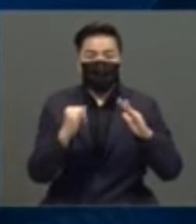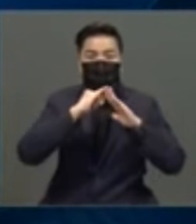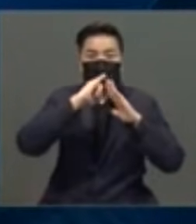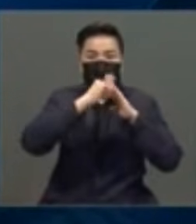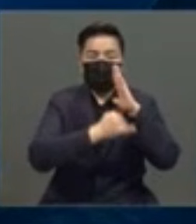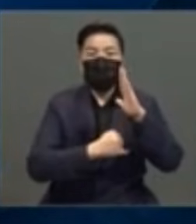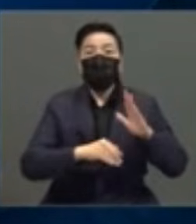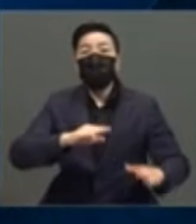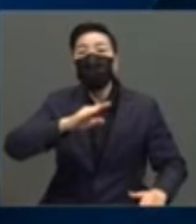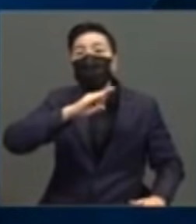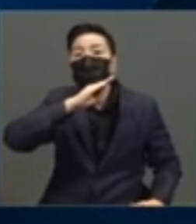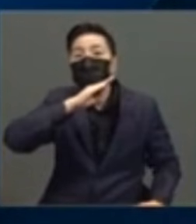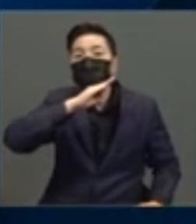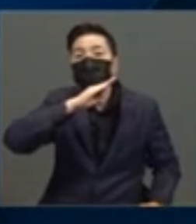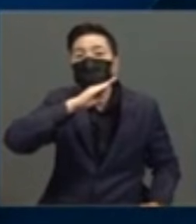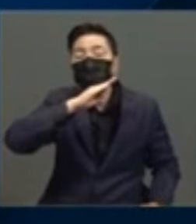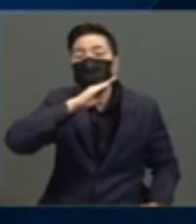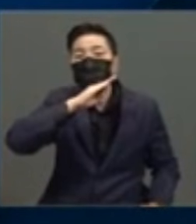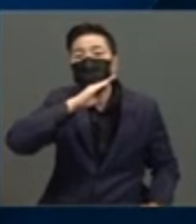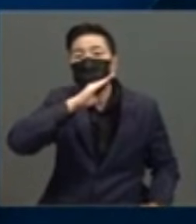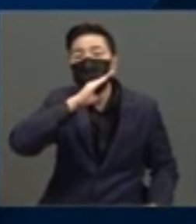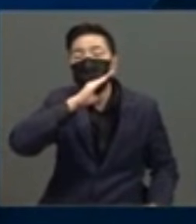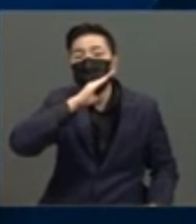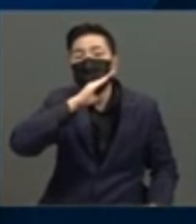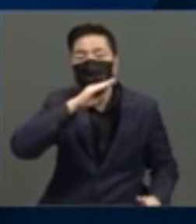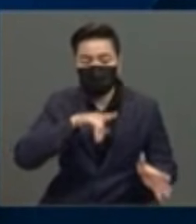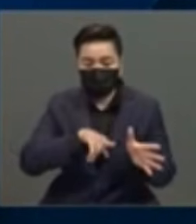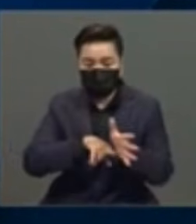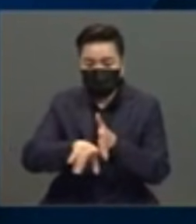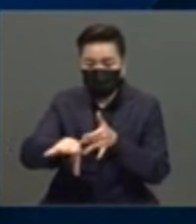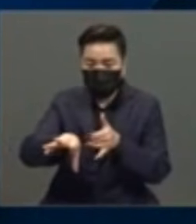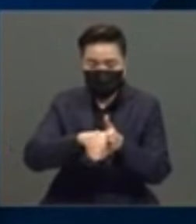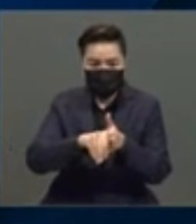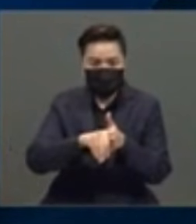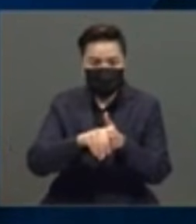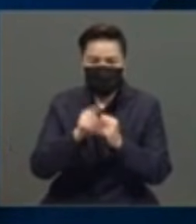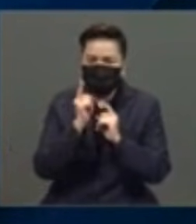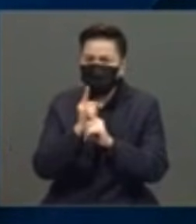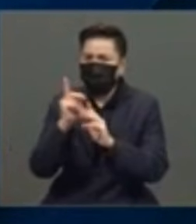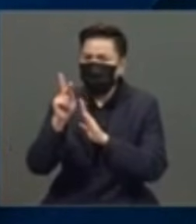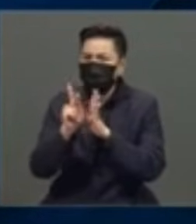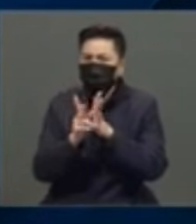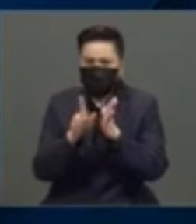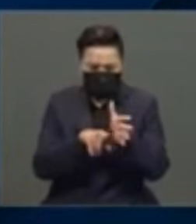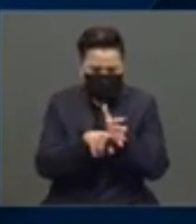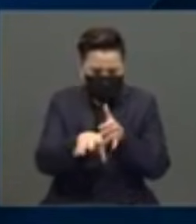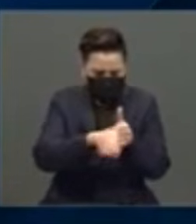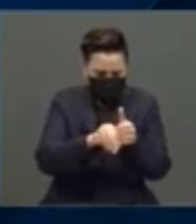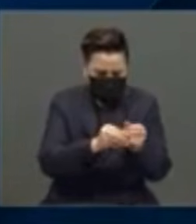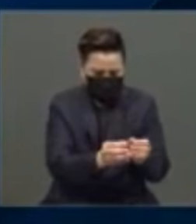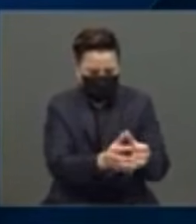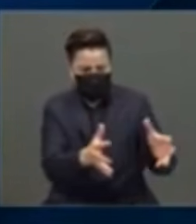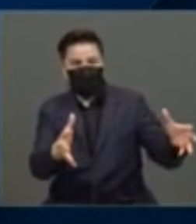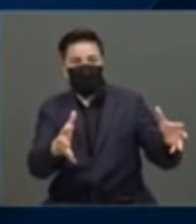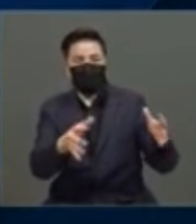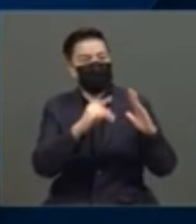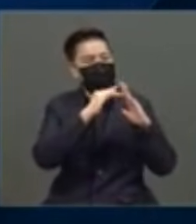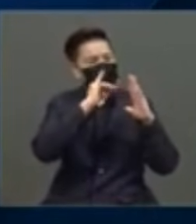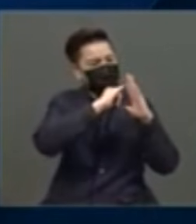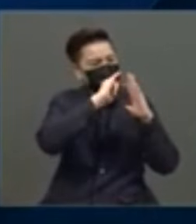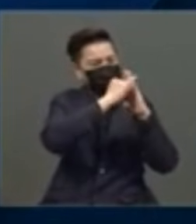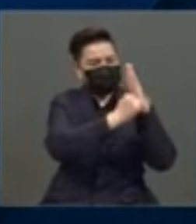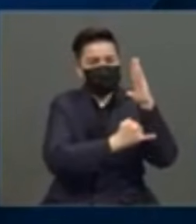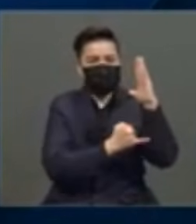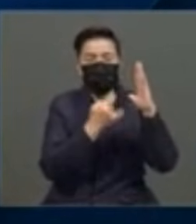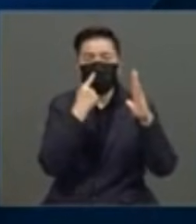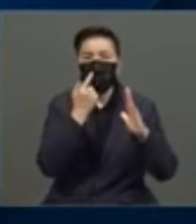จังหวัดนั้นหากมีการติดเชื้อไม่เป็นไปตามข้อกำหนดแล้วมีตัวเลขของการติดเชื้อสูงขึ้น